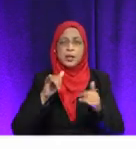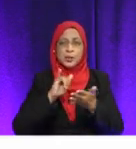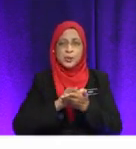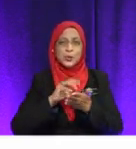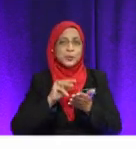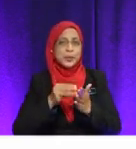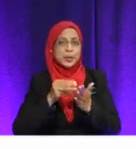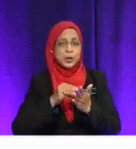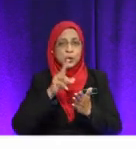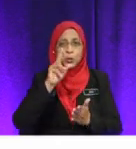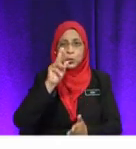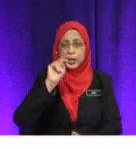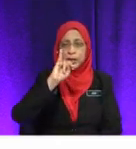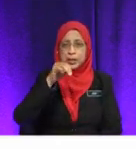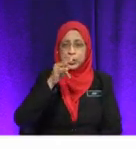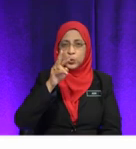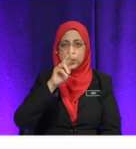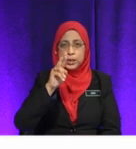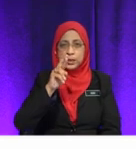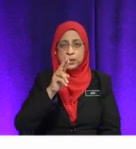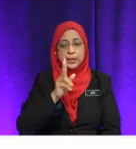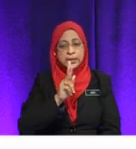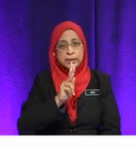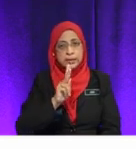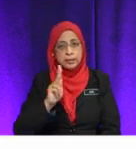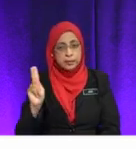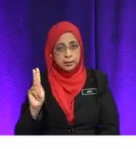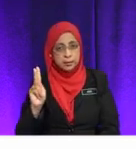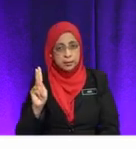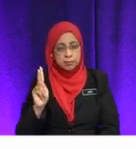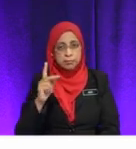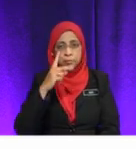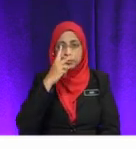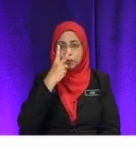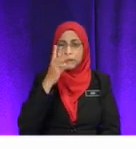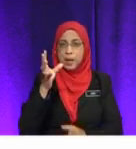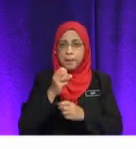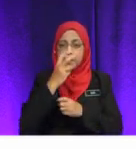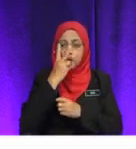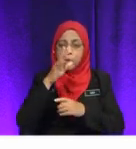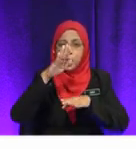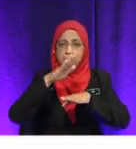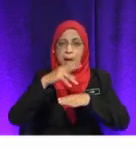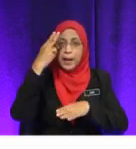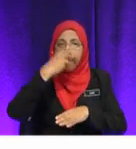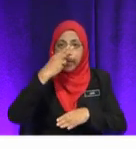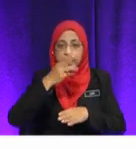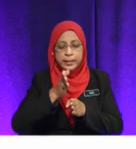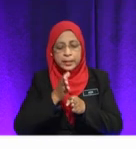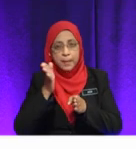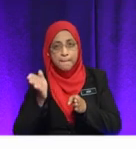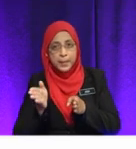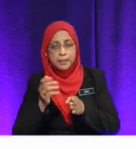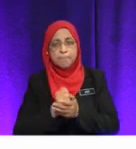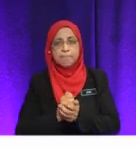garis ke bawah dan ke kanan tujuannya untuk mendapatkan hadapan dan pandangan Sisi Oke